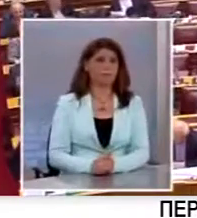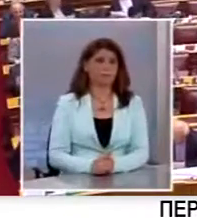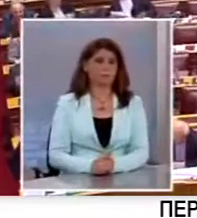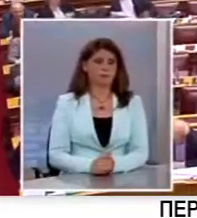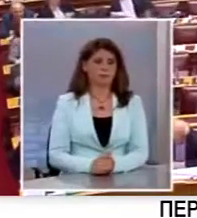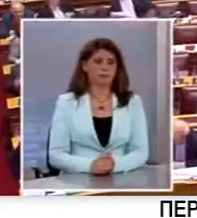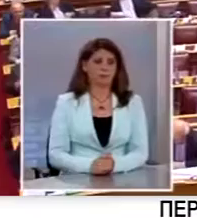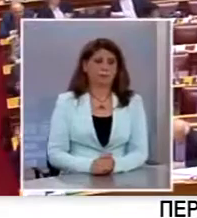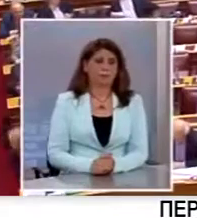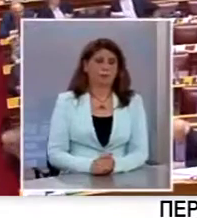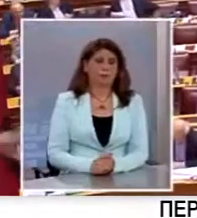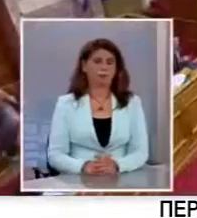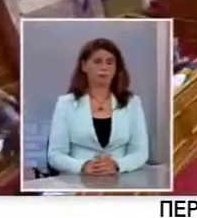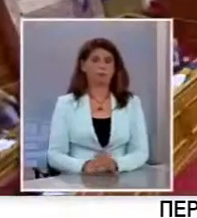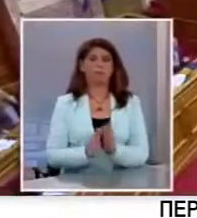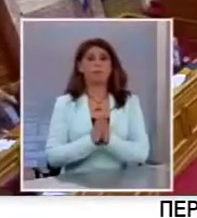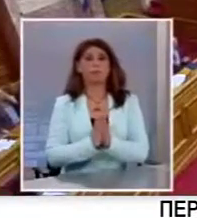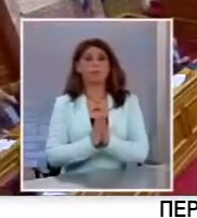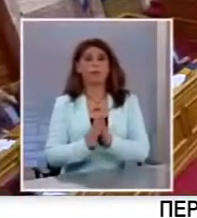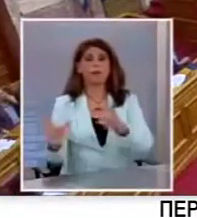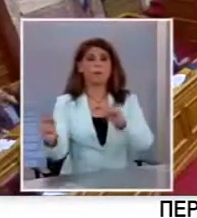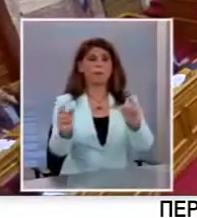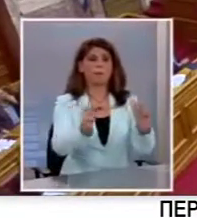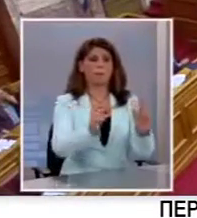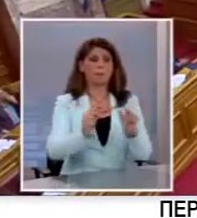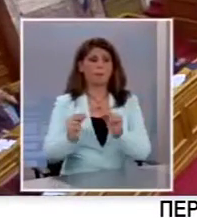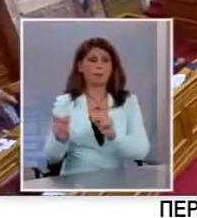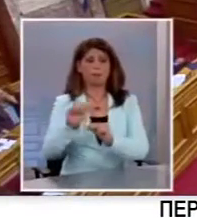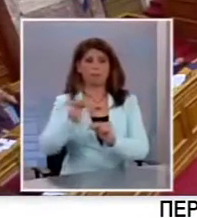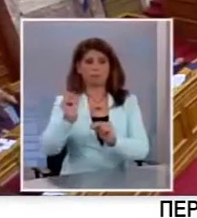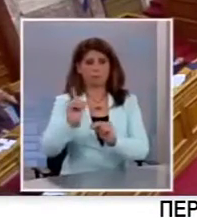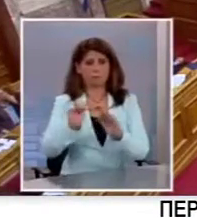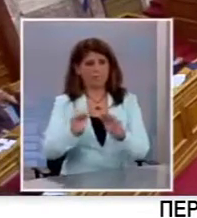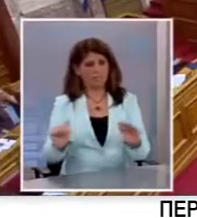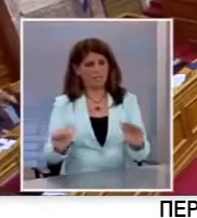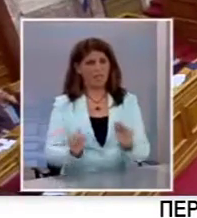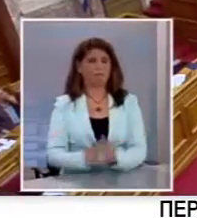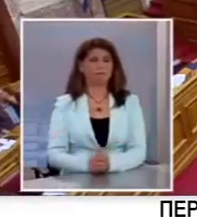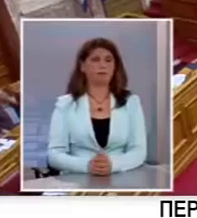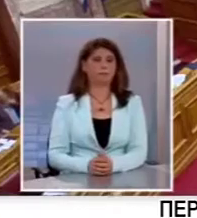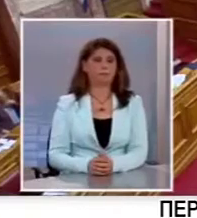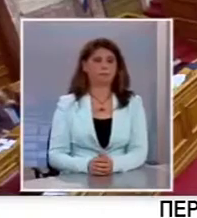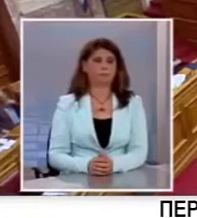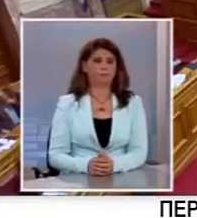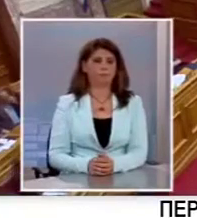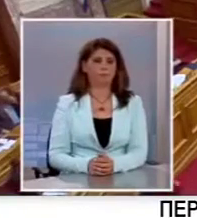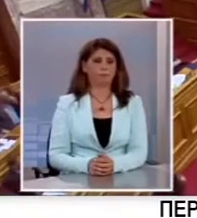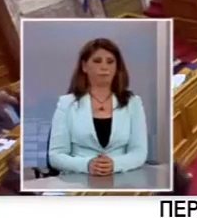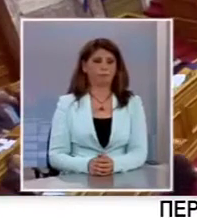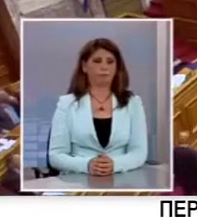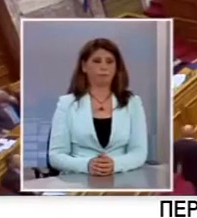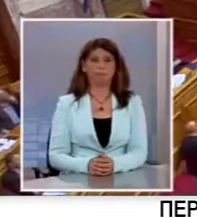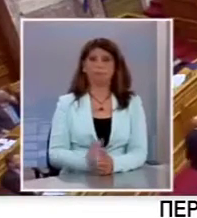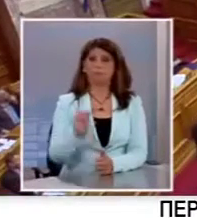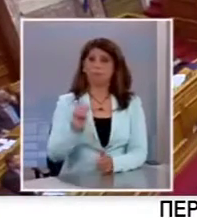143, ενώ υπήρξαν 4 απουσίες της. Κατά άρθρων ψηφοφορία καταψήφισαν οι βουλευτές της αντιπολίτευσης, ενώ οι βουλευτές της Νέας Δημοκρατίας ψήφισαν παρόν στο